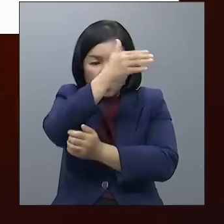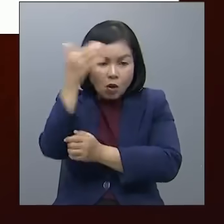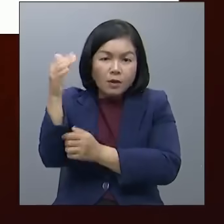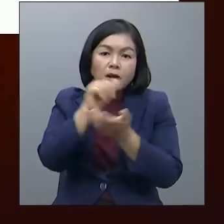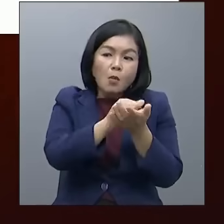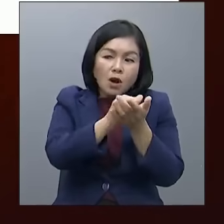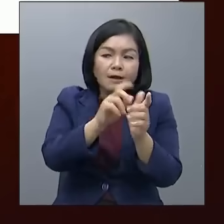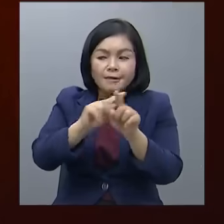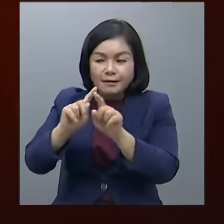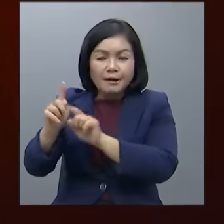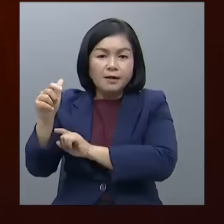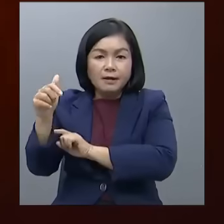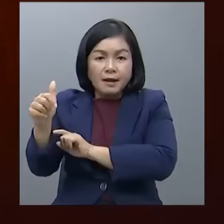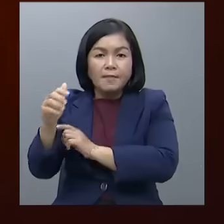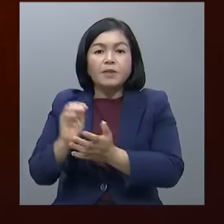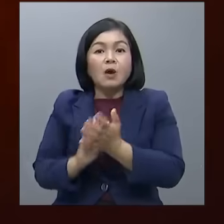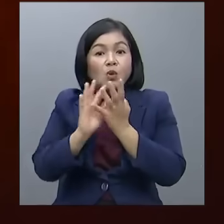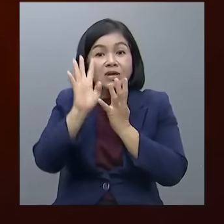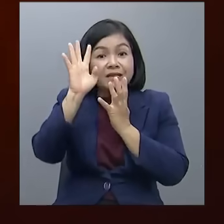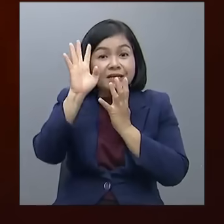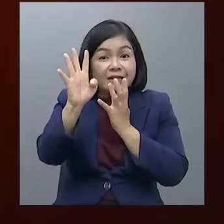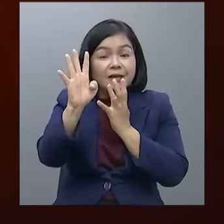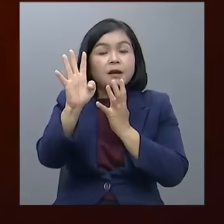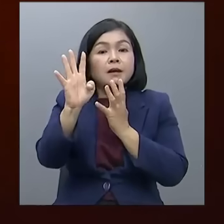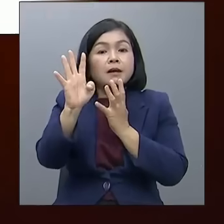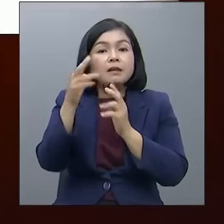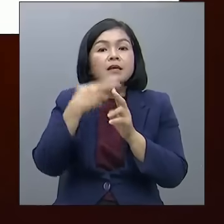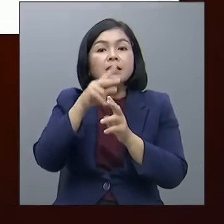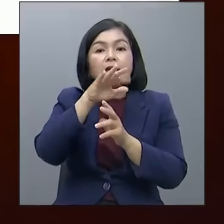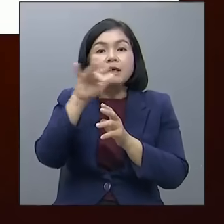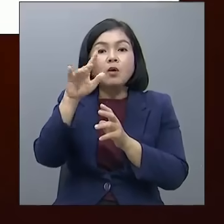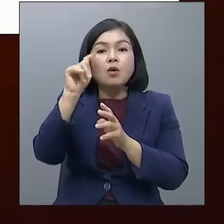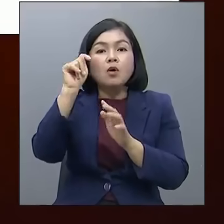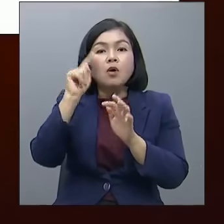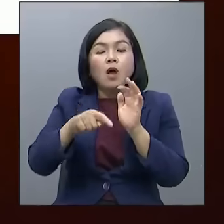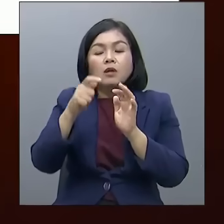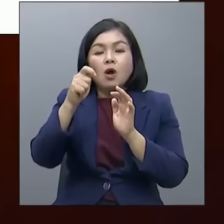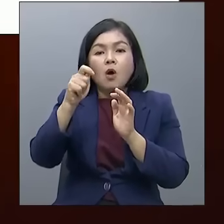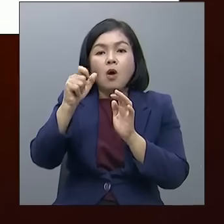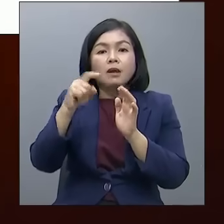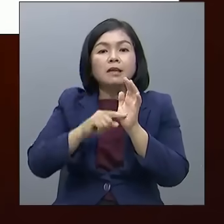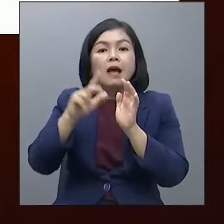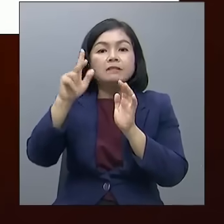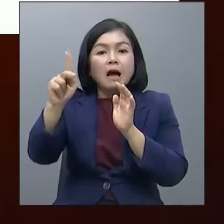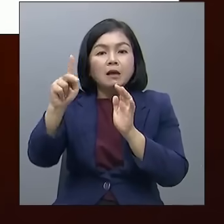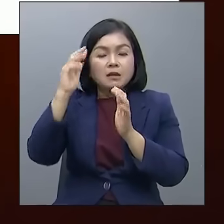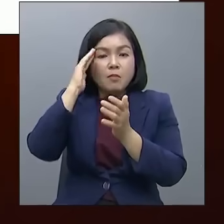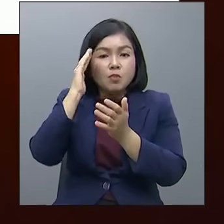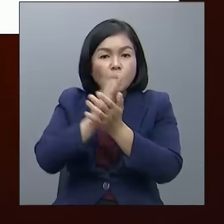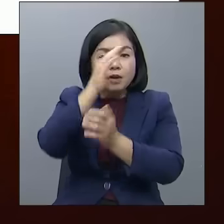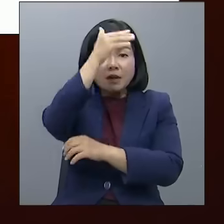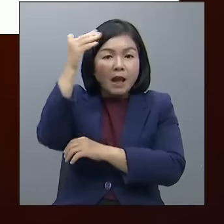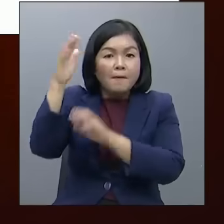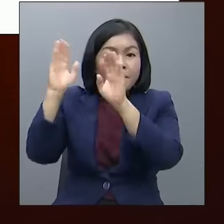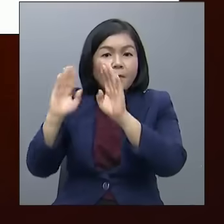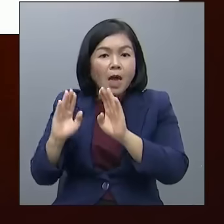การค่ะและลำดับที่4พลตำรวจเอกต่อศักดิ์สุขวิมลเป็นรองผบ.ตร.ท่านเดียวที่ไม่ได้มาจ